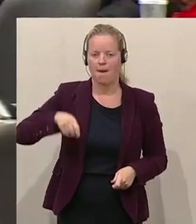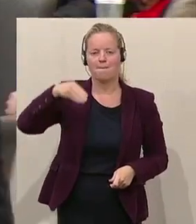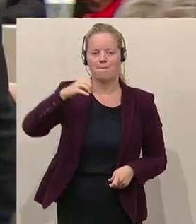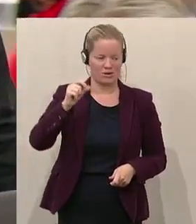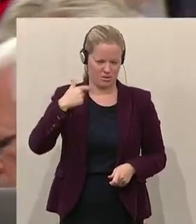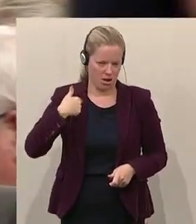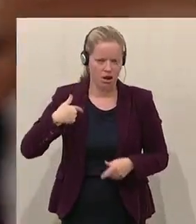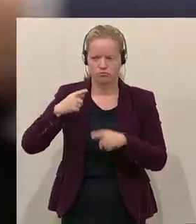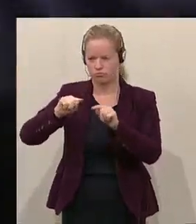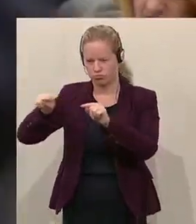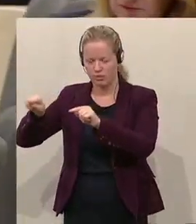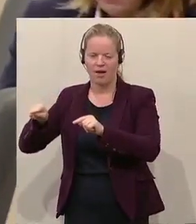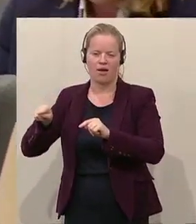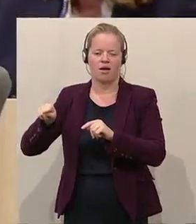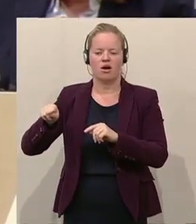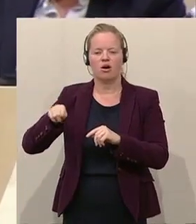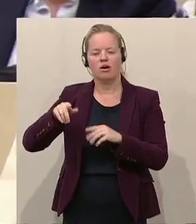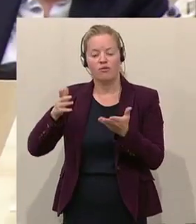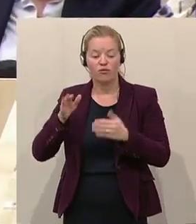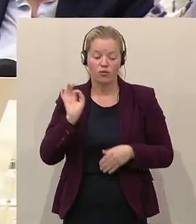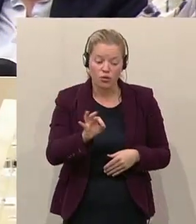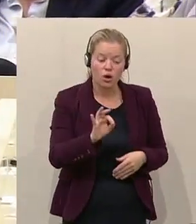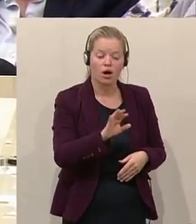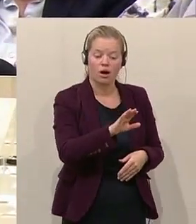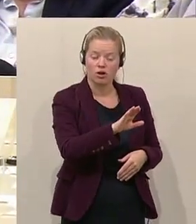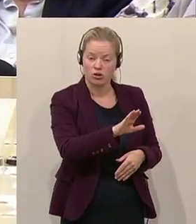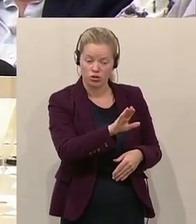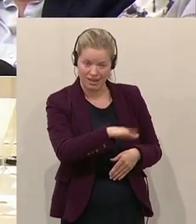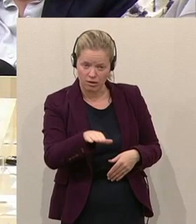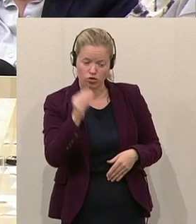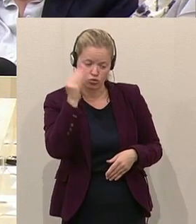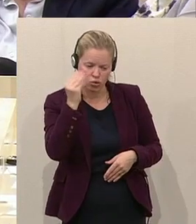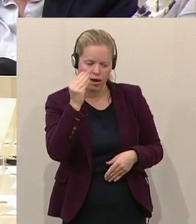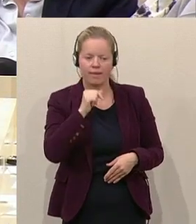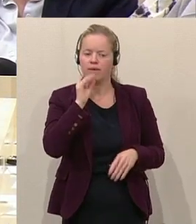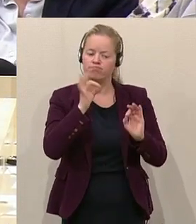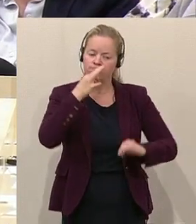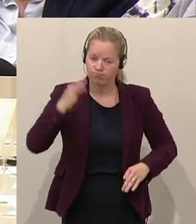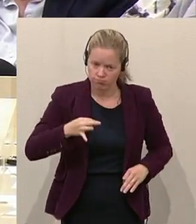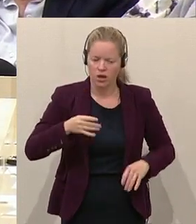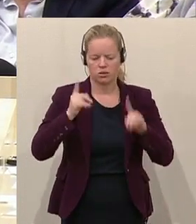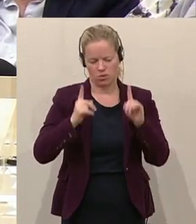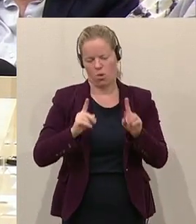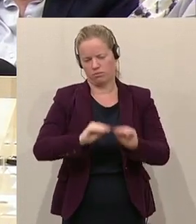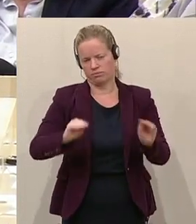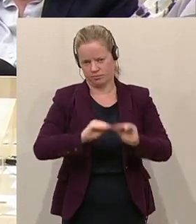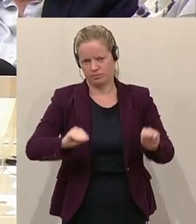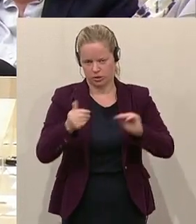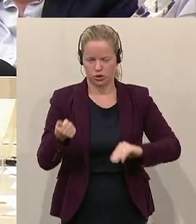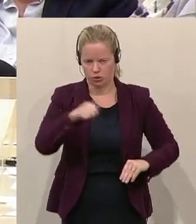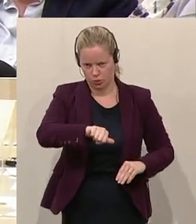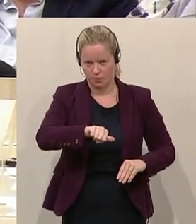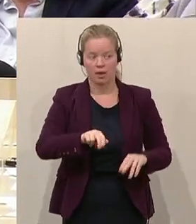Mölzer betreffend Deutschklassen für Schüler ohne ausreichende Kenntnis der Unterrichtssprache einbringen. Und zwar lautet der wie folgt: Die Bundesregierung